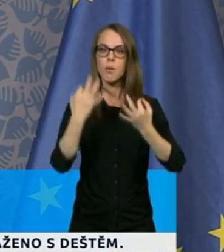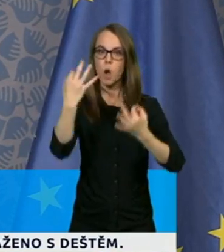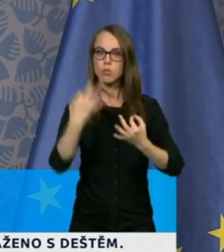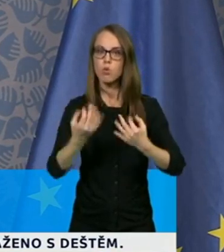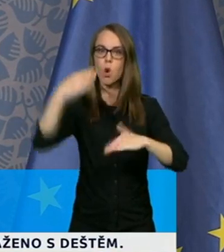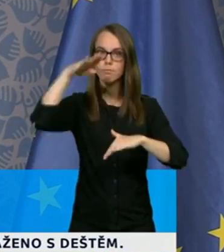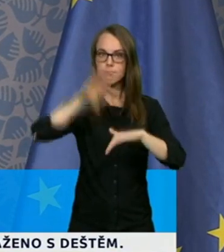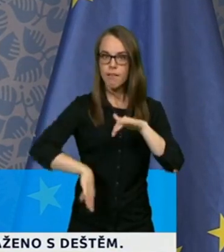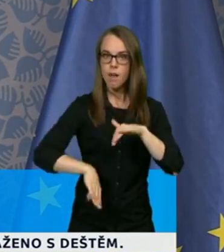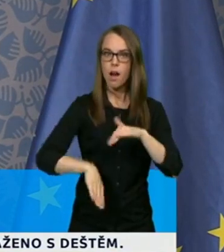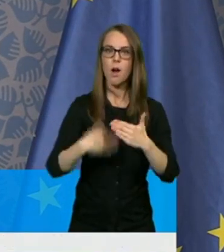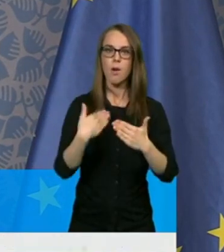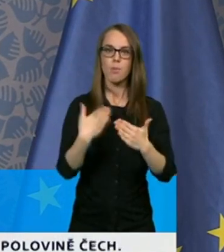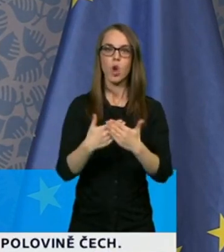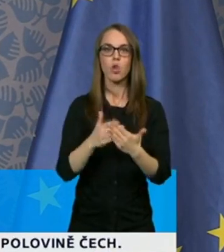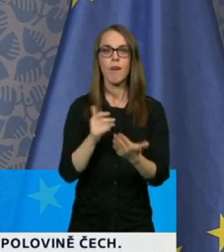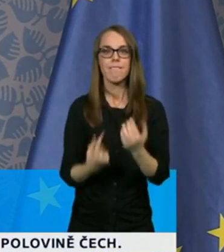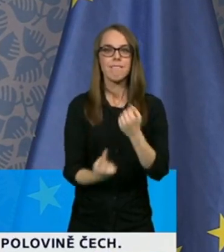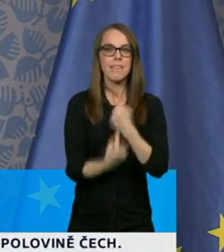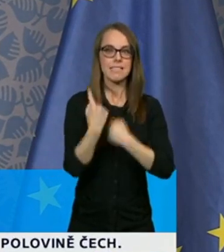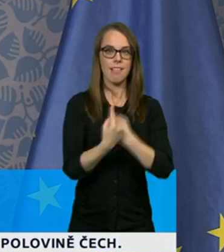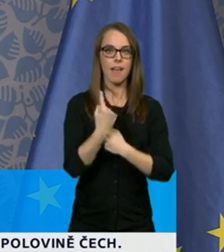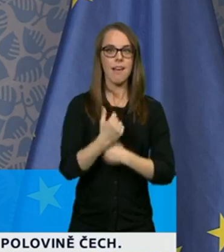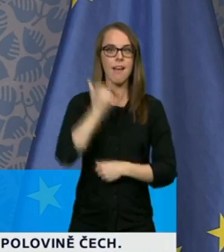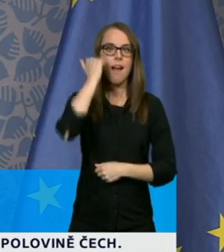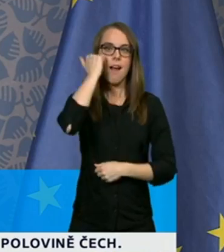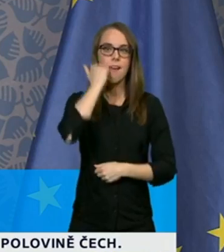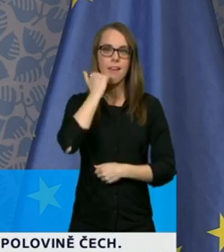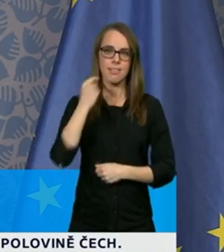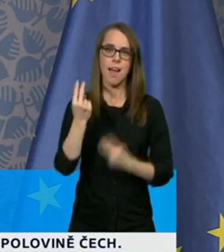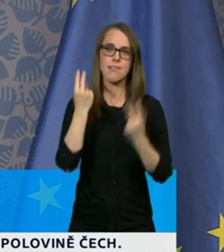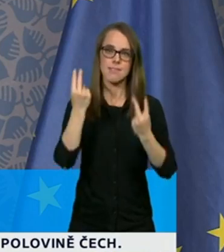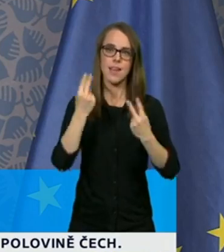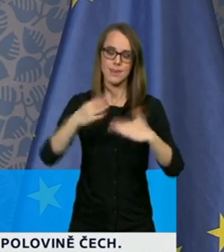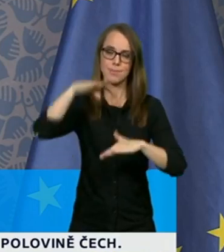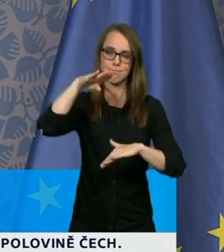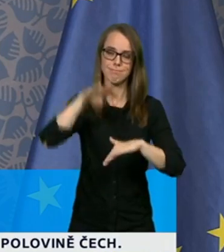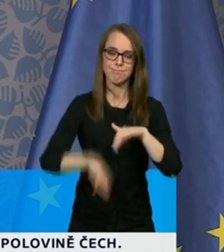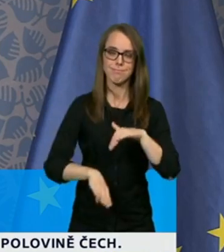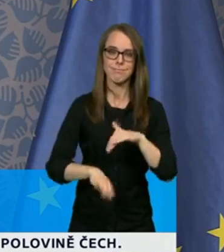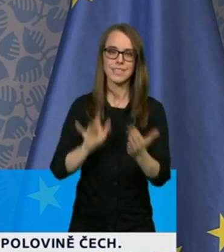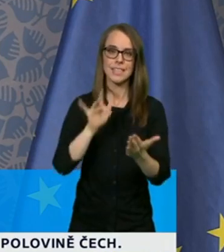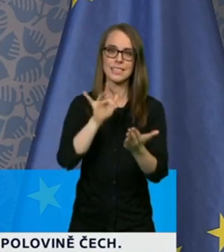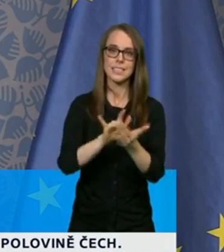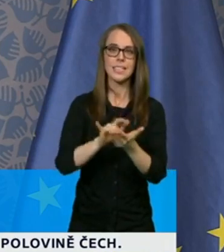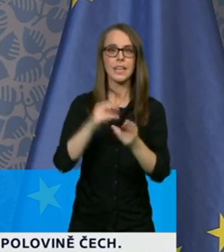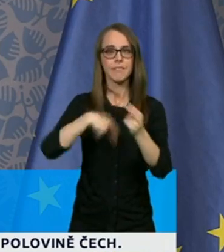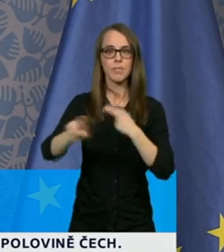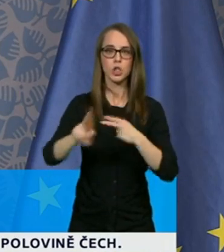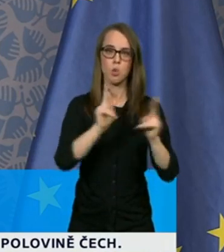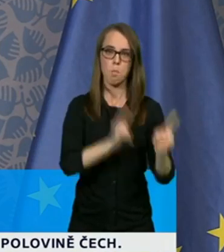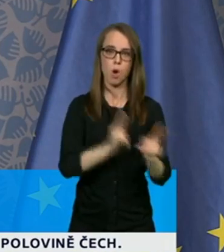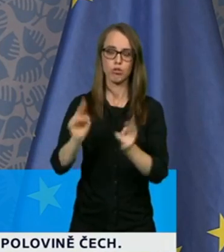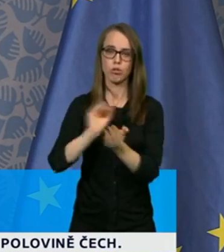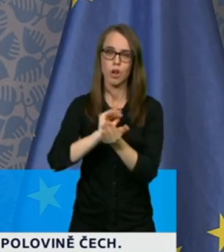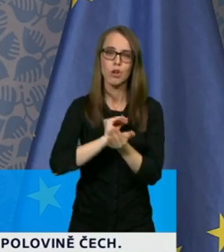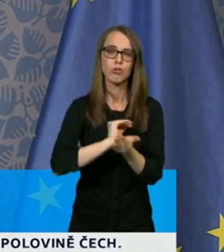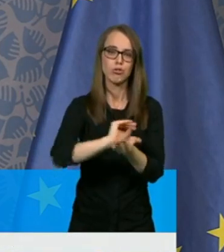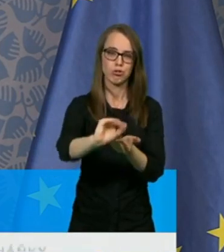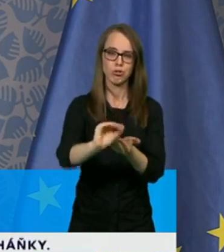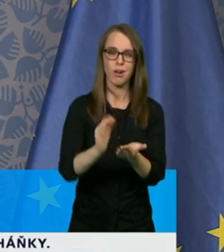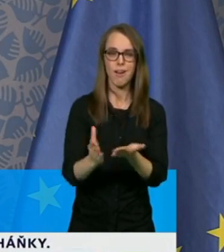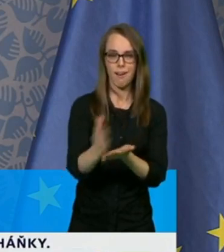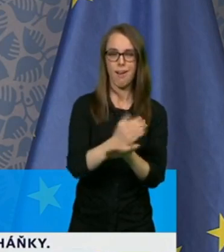snížena cena. Takže vyšší konkurence, snížení ceny léčebného konopí a vyšší dostupnost pro pacienty. Takže jsem rád, že